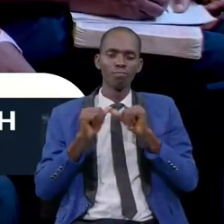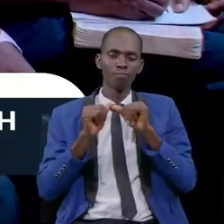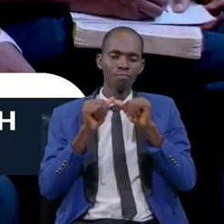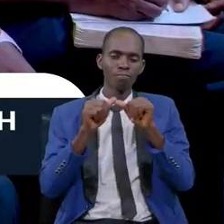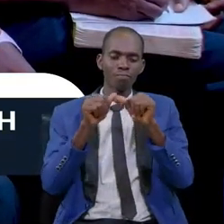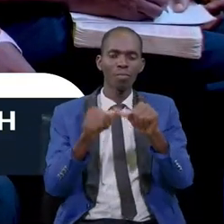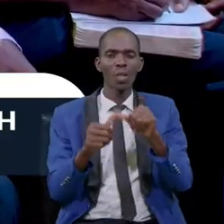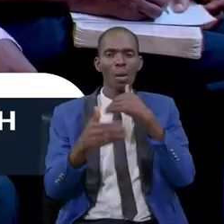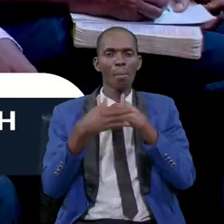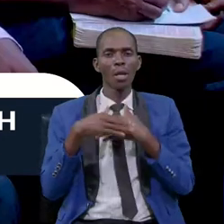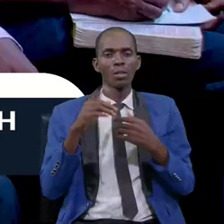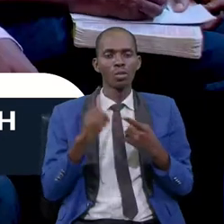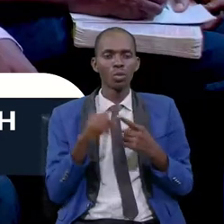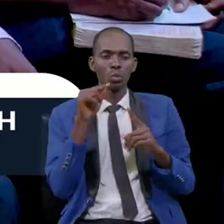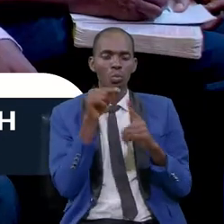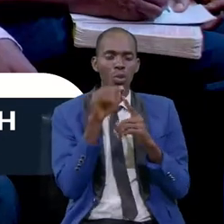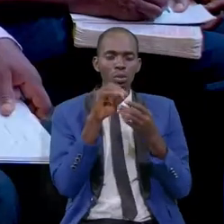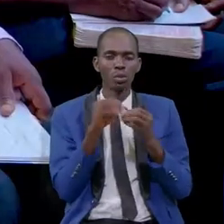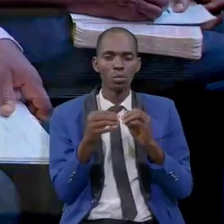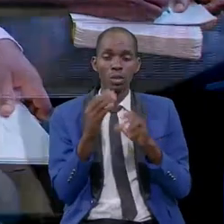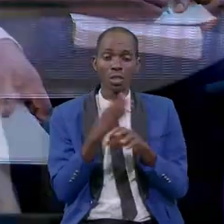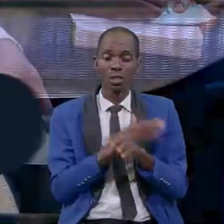ciel. Nous allons voir la première partie ici.